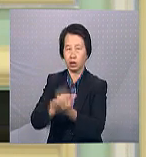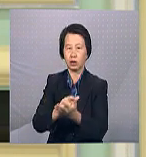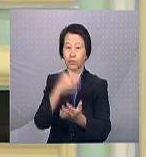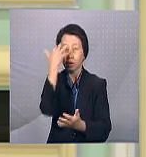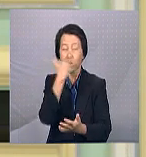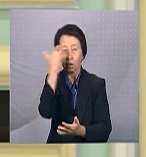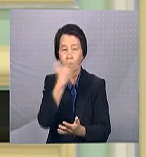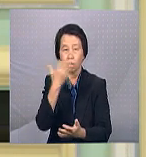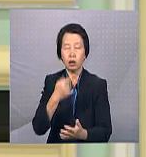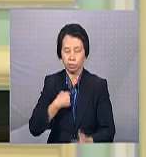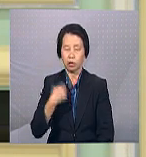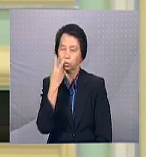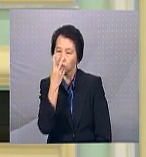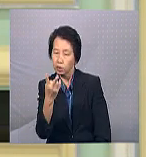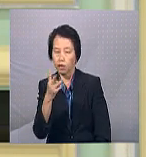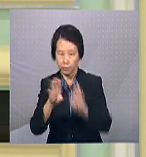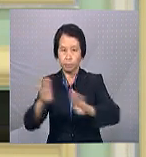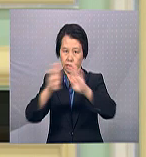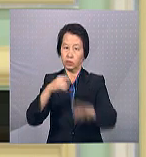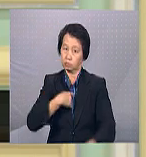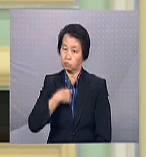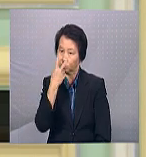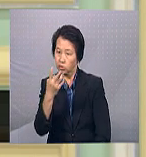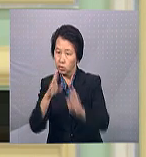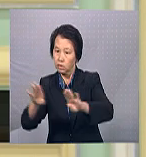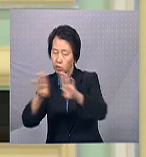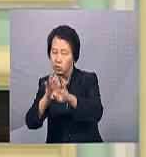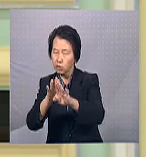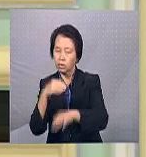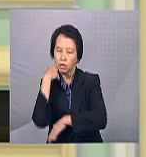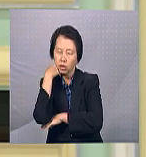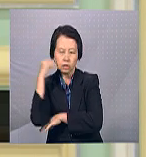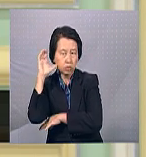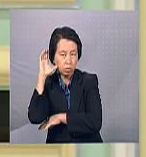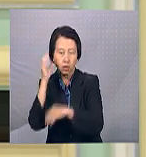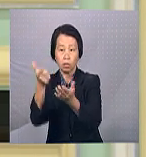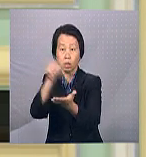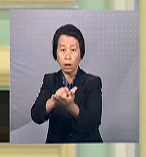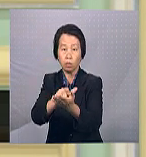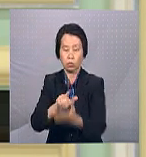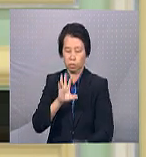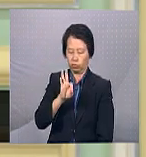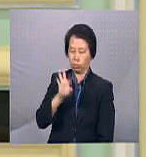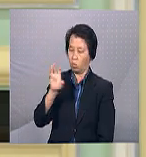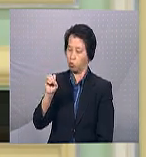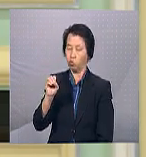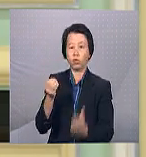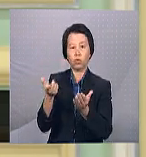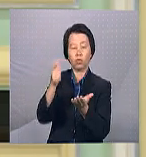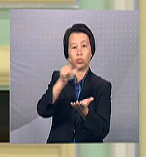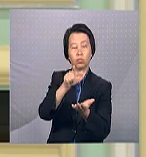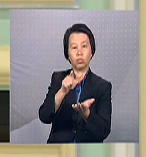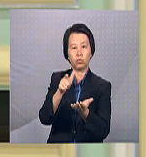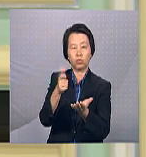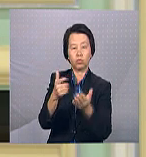menonton berita dan sebagainya. Jadi semalam dilaporkan 90 pusat